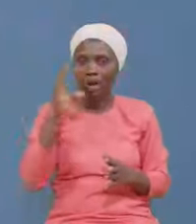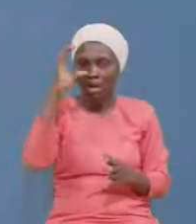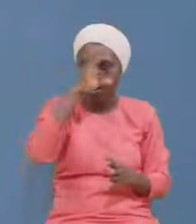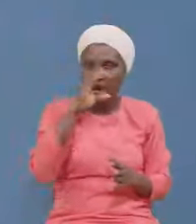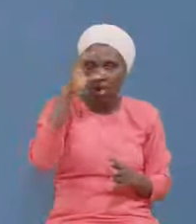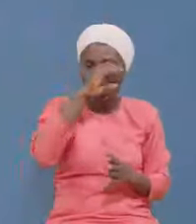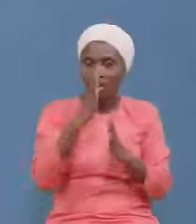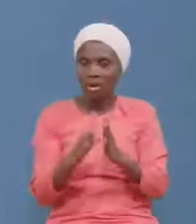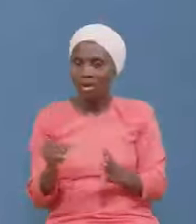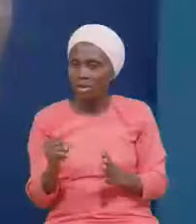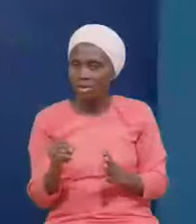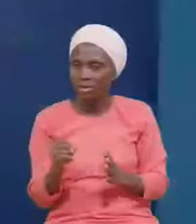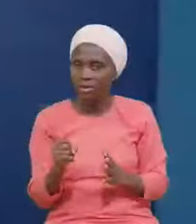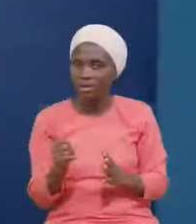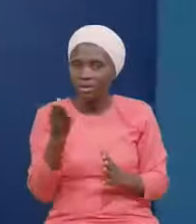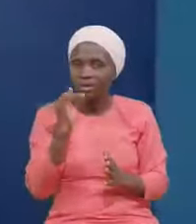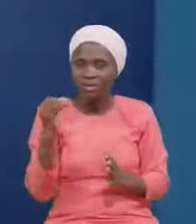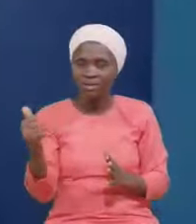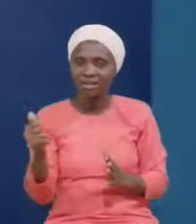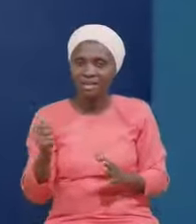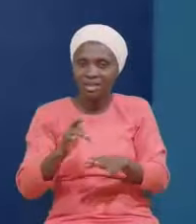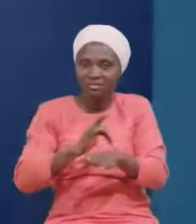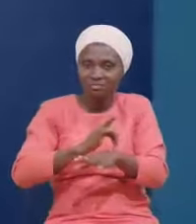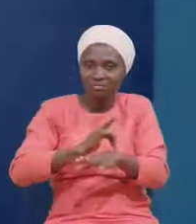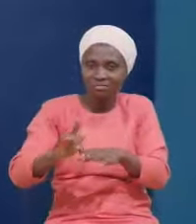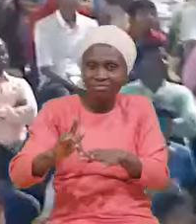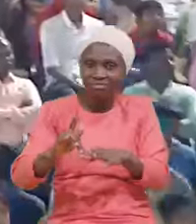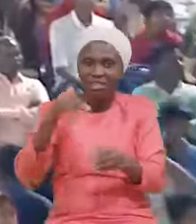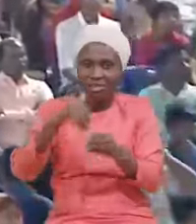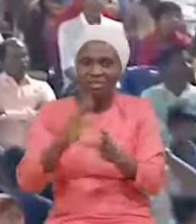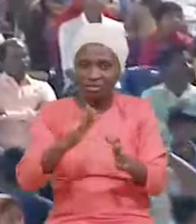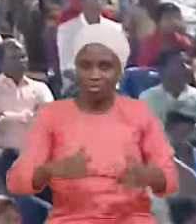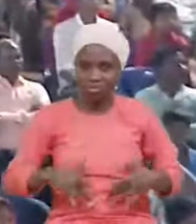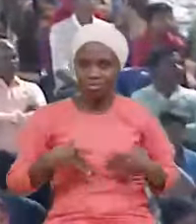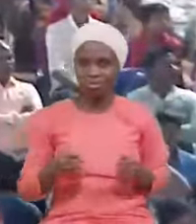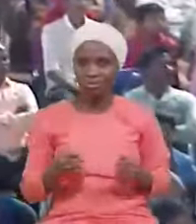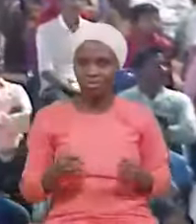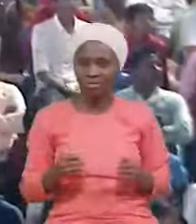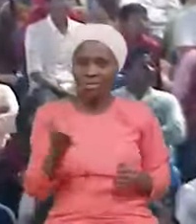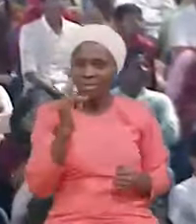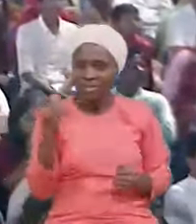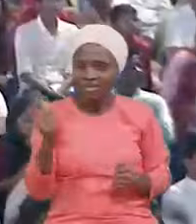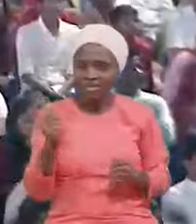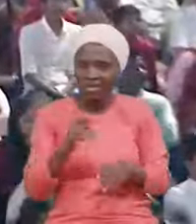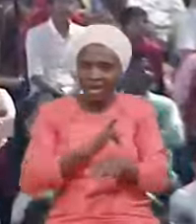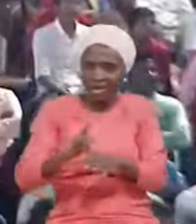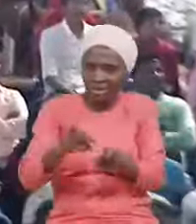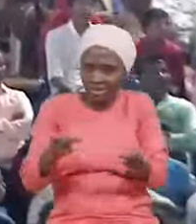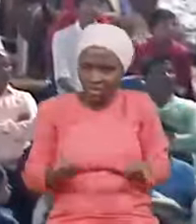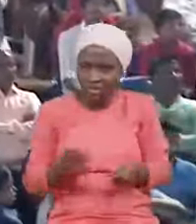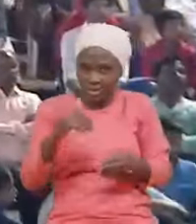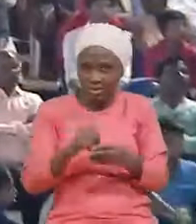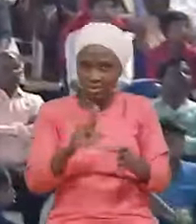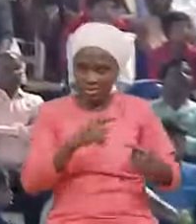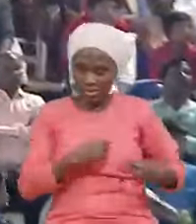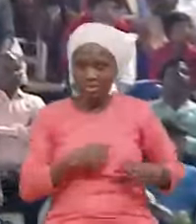అందుకోసమే మనం ఎదురు చూచే వారిగా ఉండాలి. మీ జీవితంలో ఒక శూన్యం ఉంది. There is an empty place in your heart. మీ